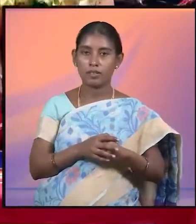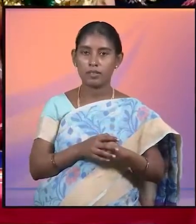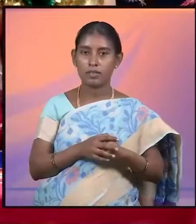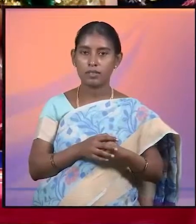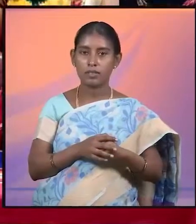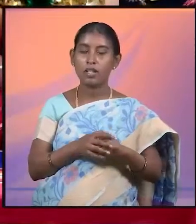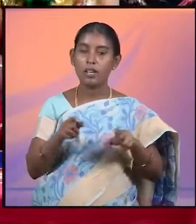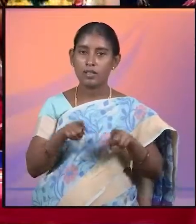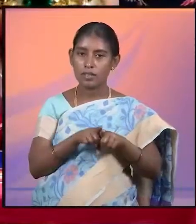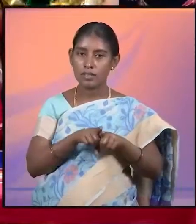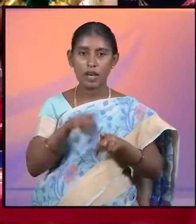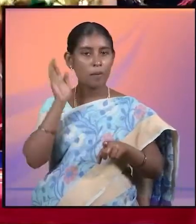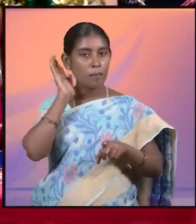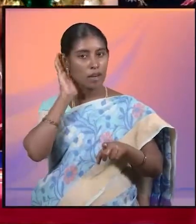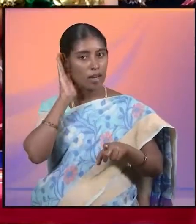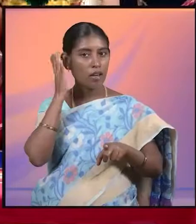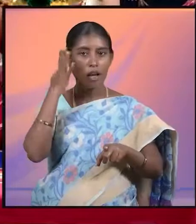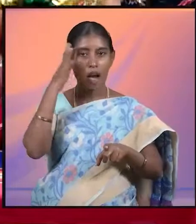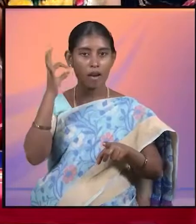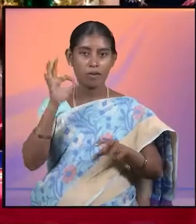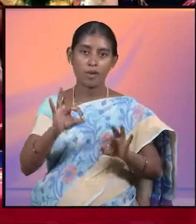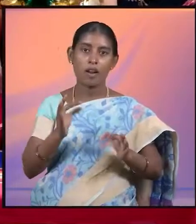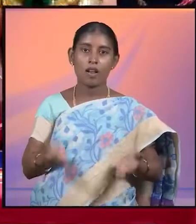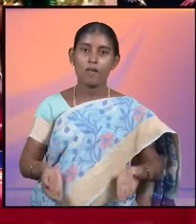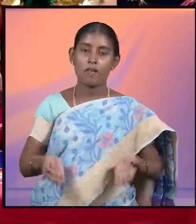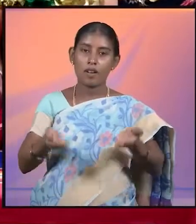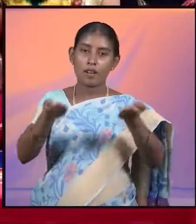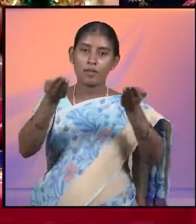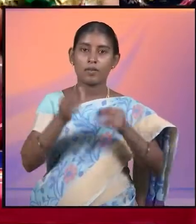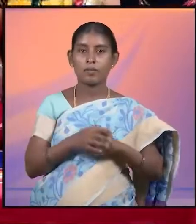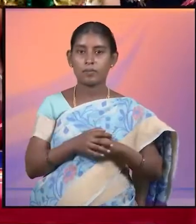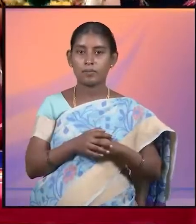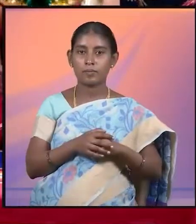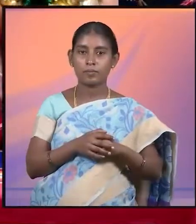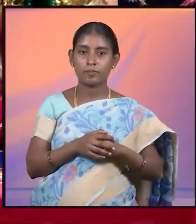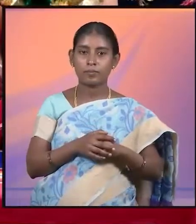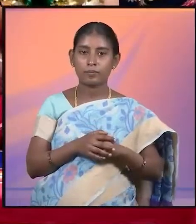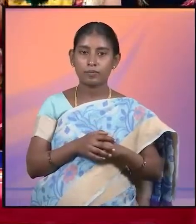வேணும், அதற்கேற்ற அறிவு வளர வேணும்,